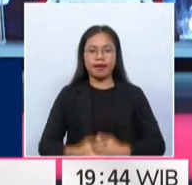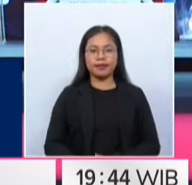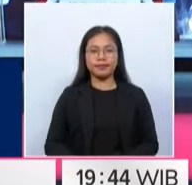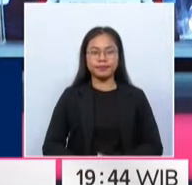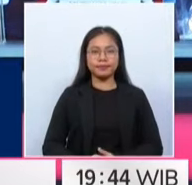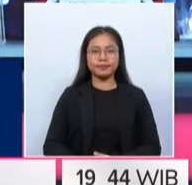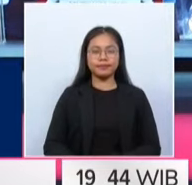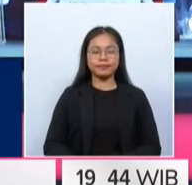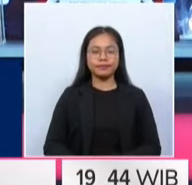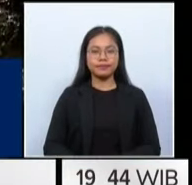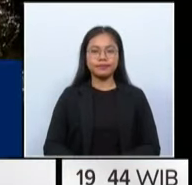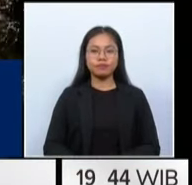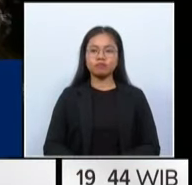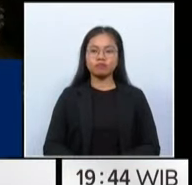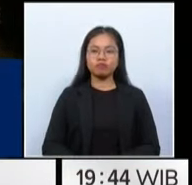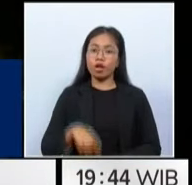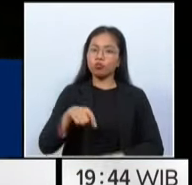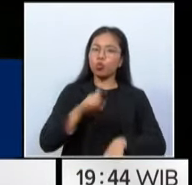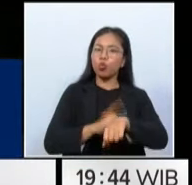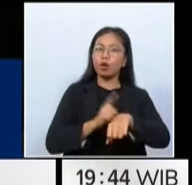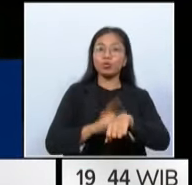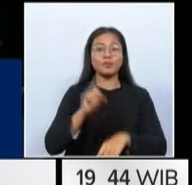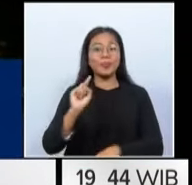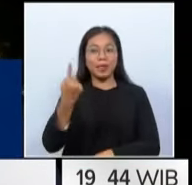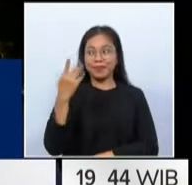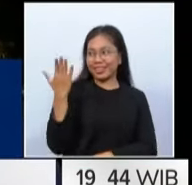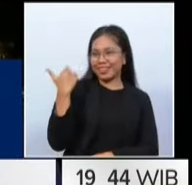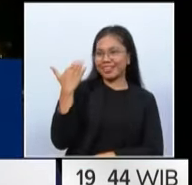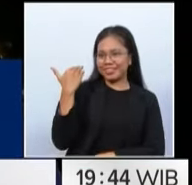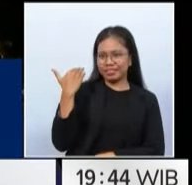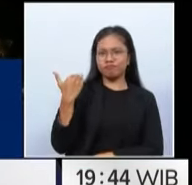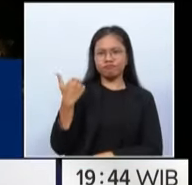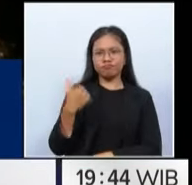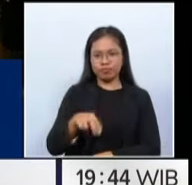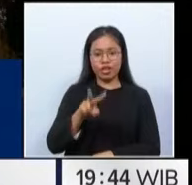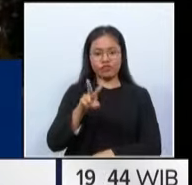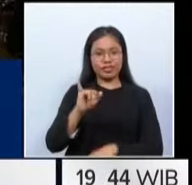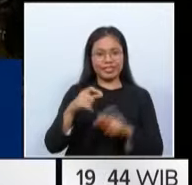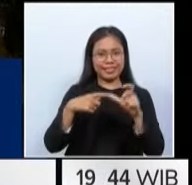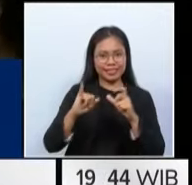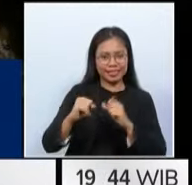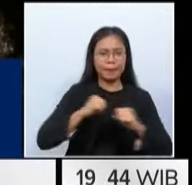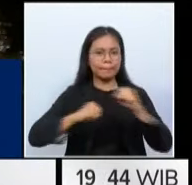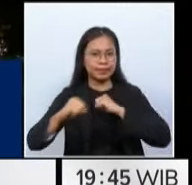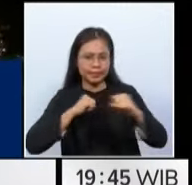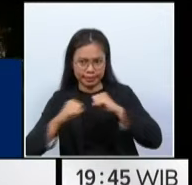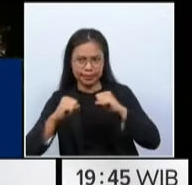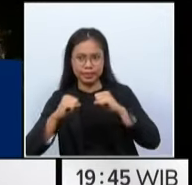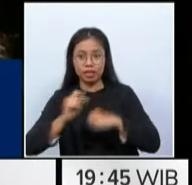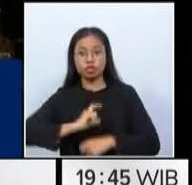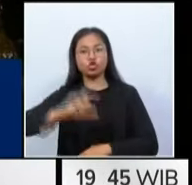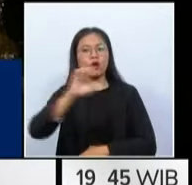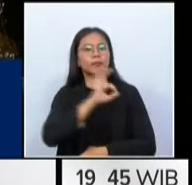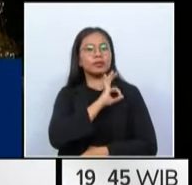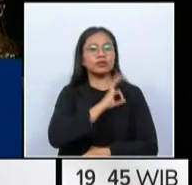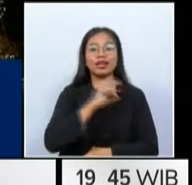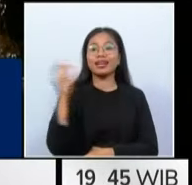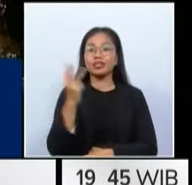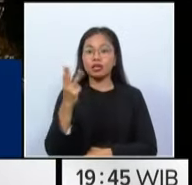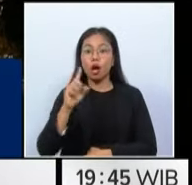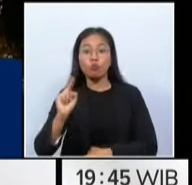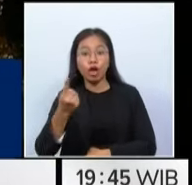segmen pertama penyampaian visi misi dimulai dengan calon Presiden nomor urut 3 maka di segmen kedua ini